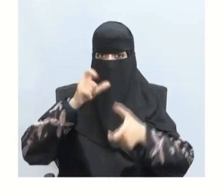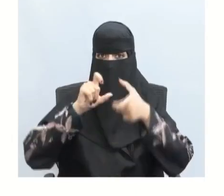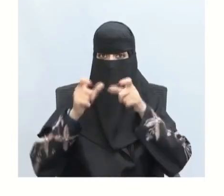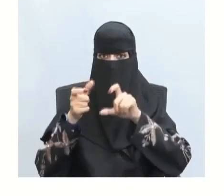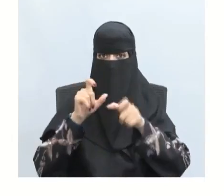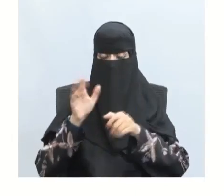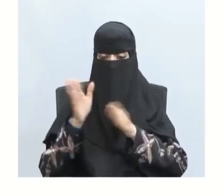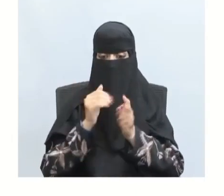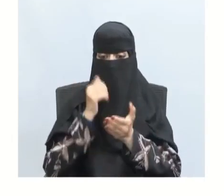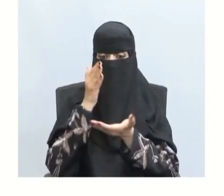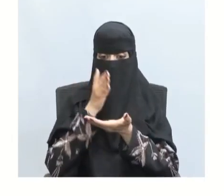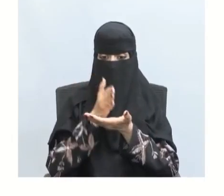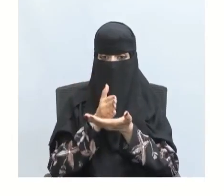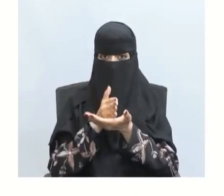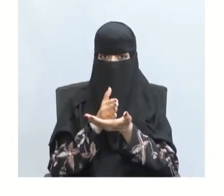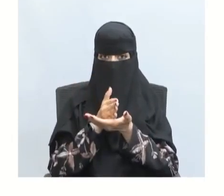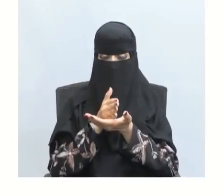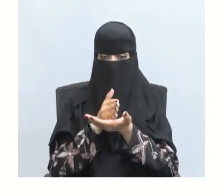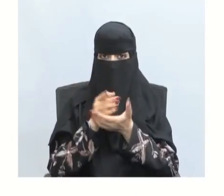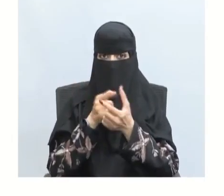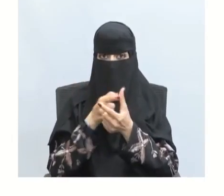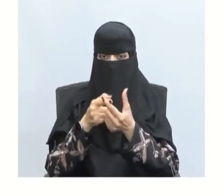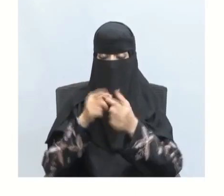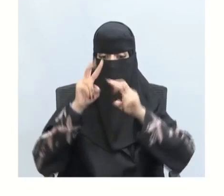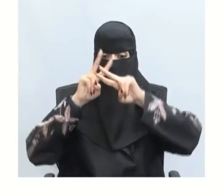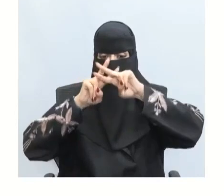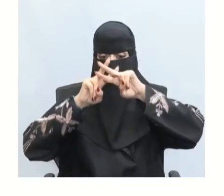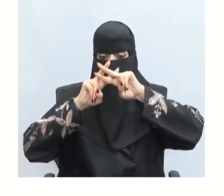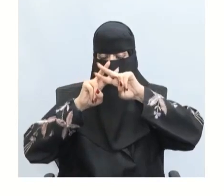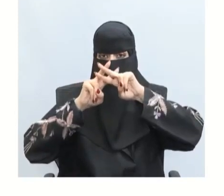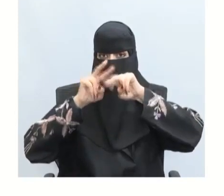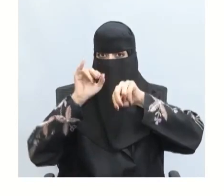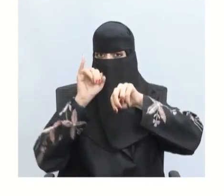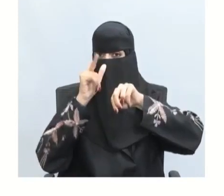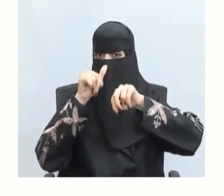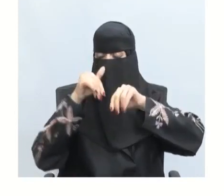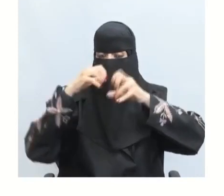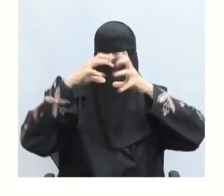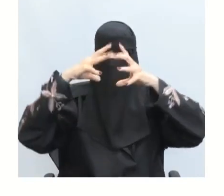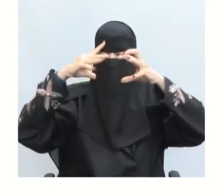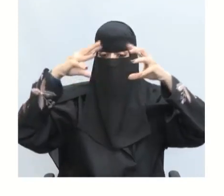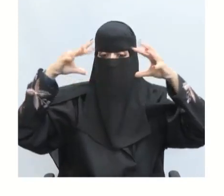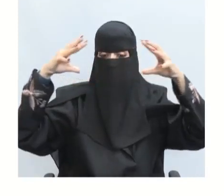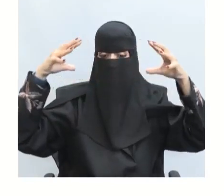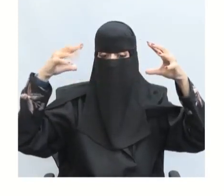مفردا يتكون الوسط بين النجوم من